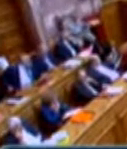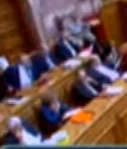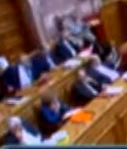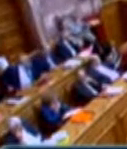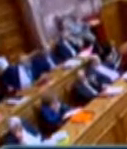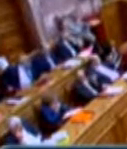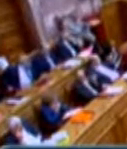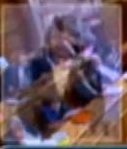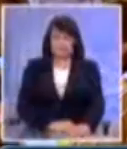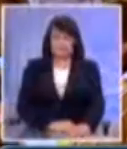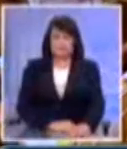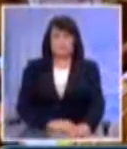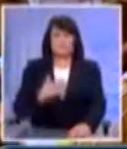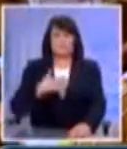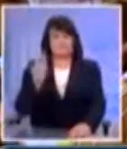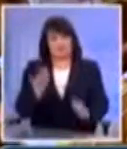Ευχαριστώ κύριε Πρόεδρε.